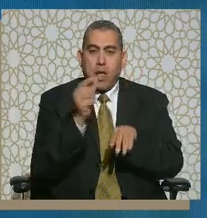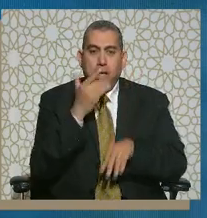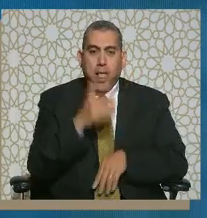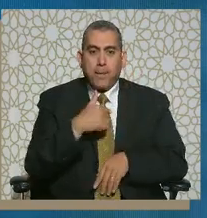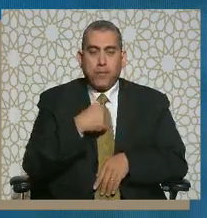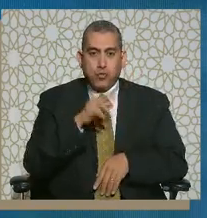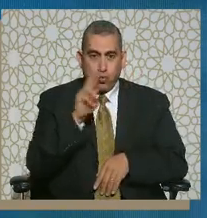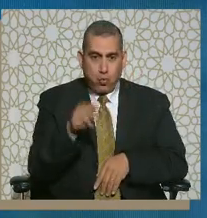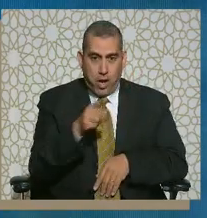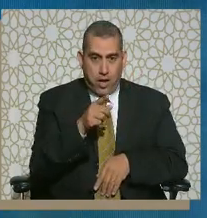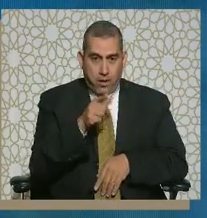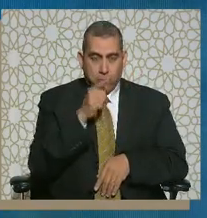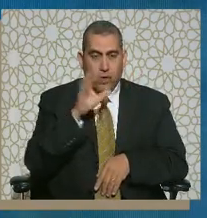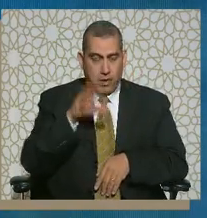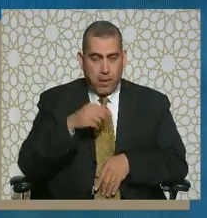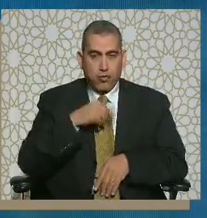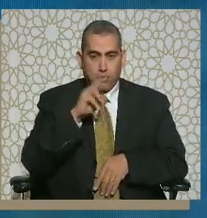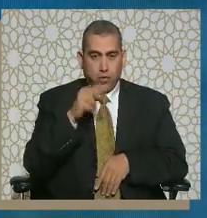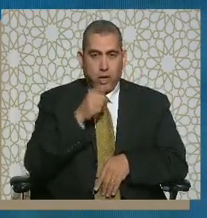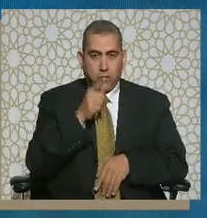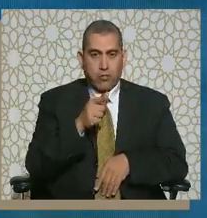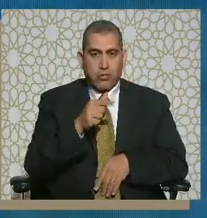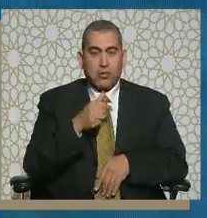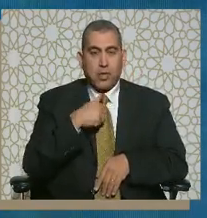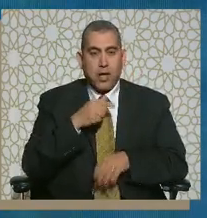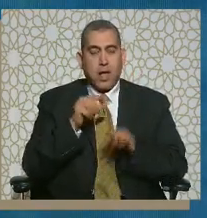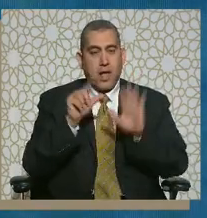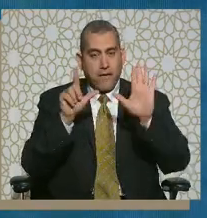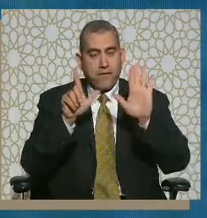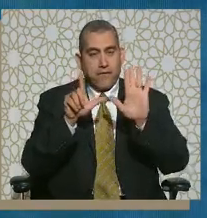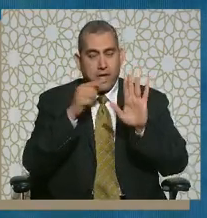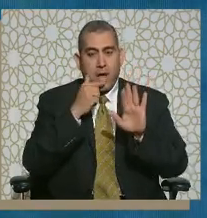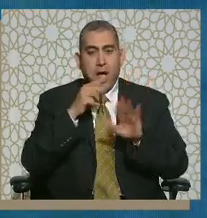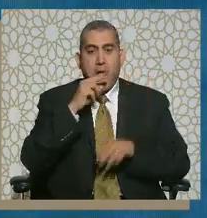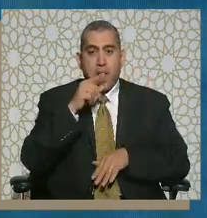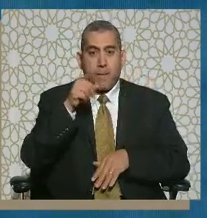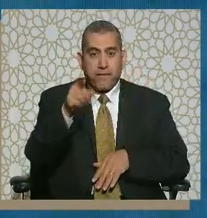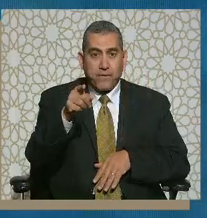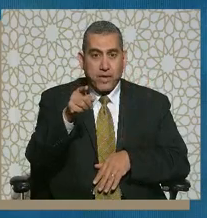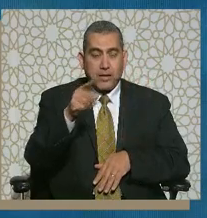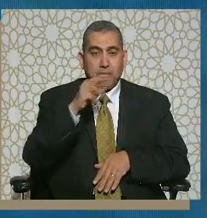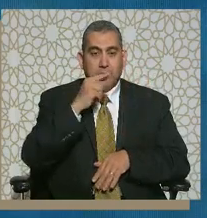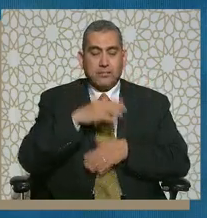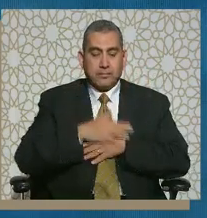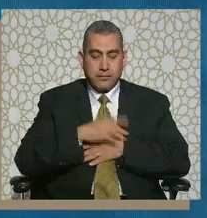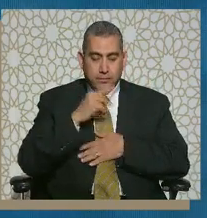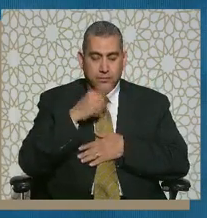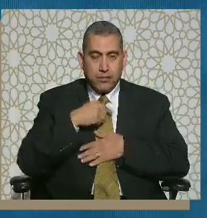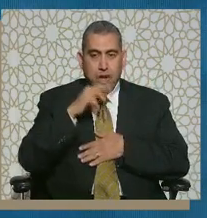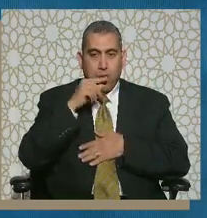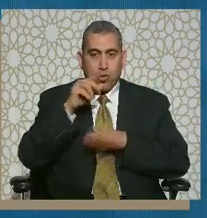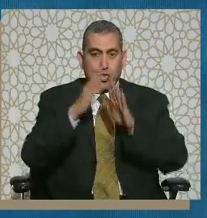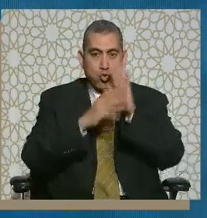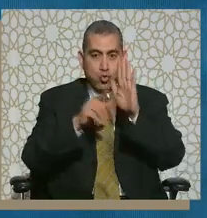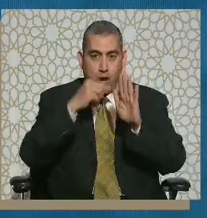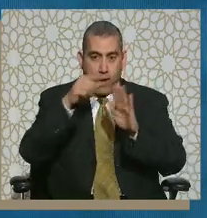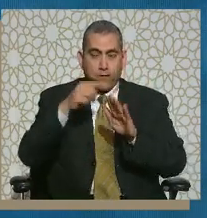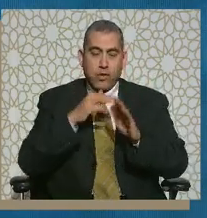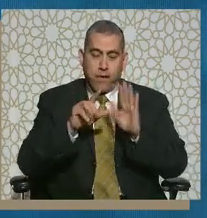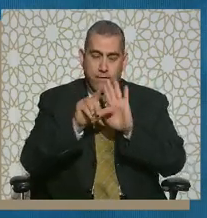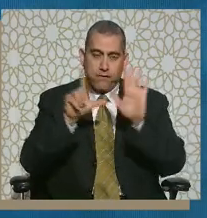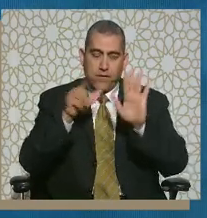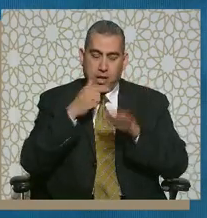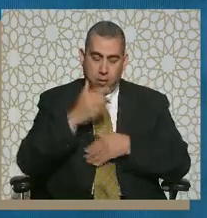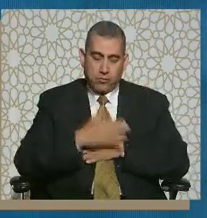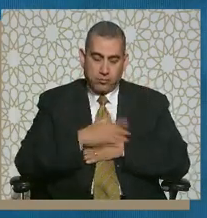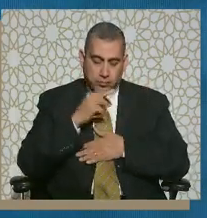سؤال؟ تمام. اقرأ الفاتحة، حتى لو إن أنت بتقرأ الفاتحة ما هو قرأته للسورة، فاقرأ تمام. الفاتحة